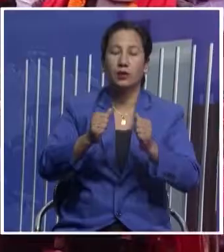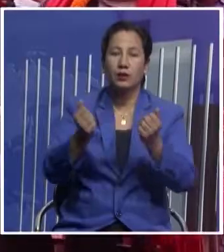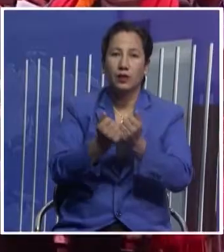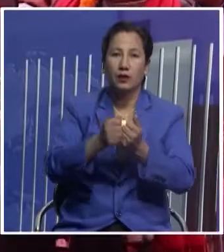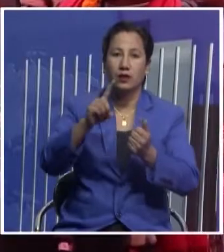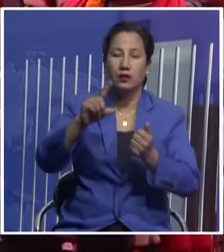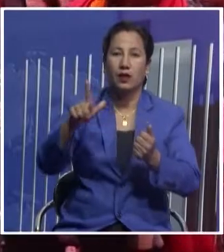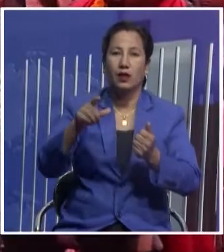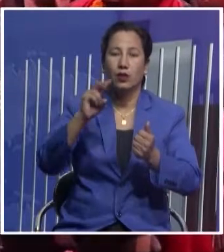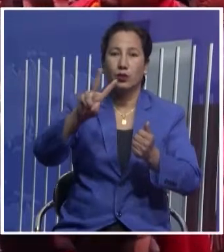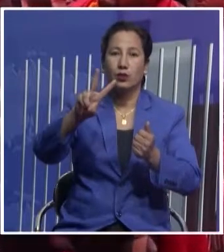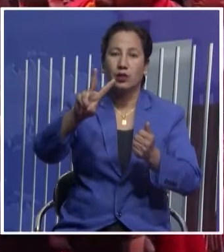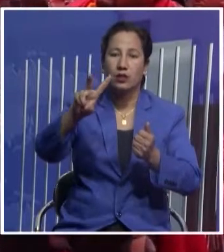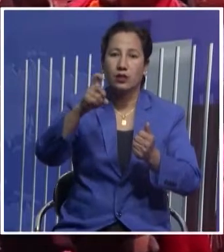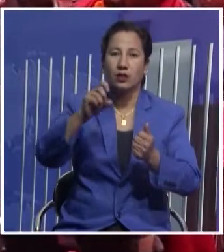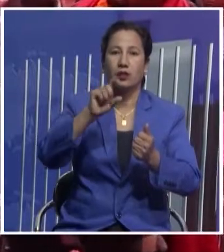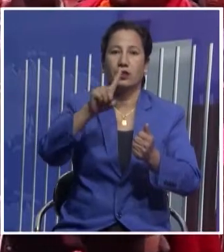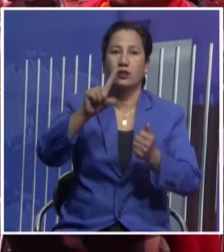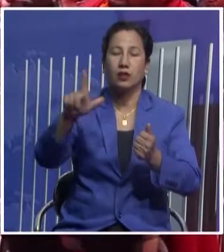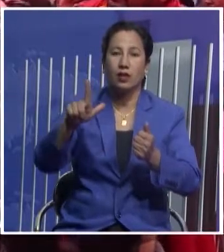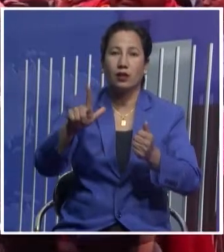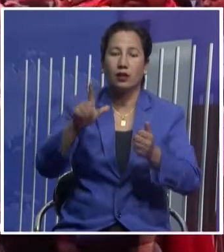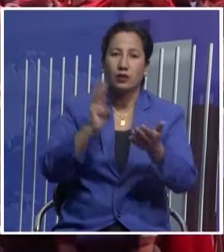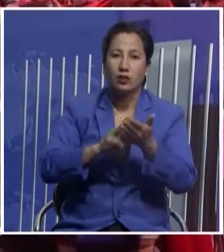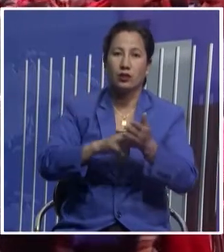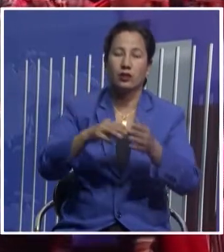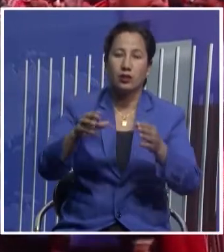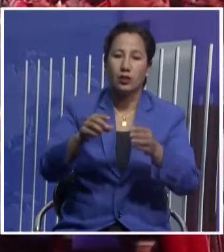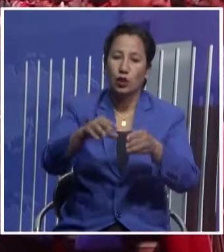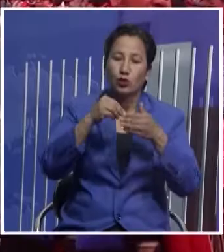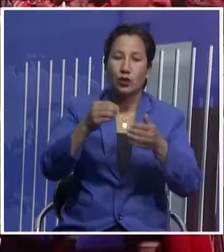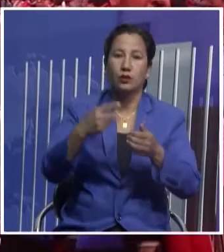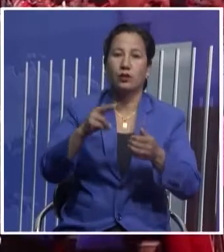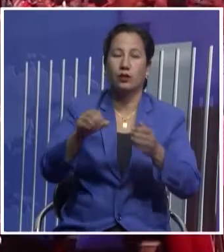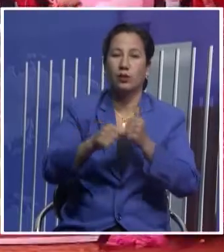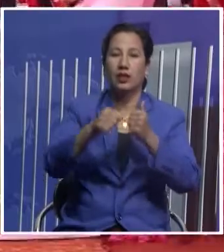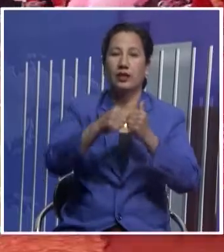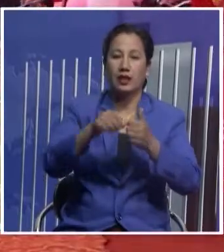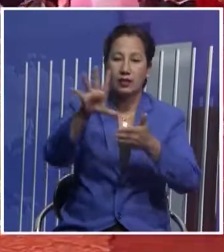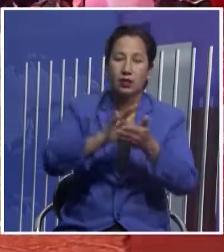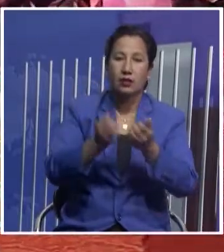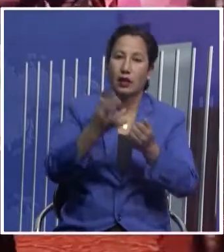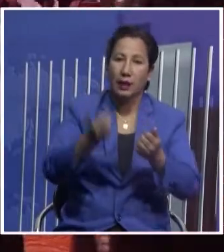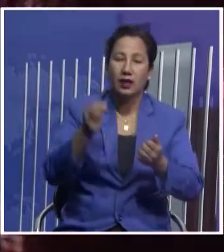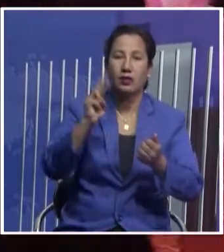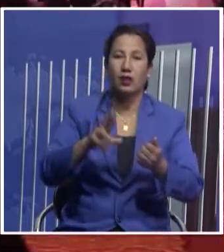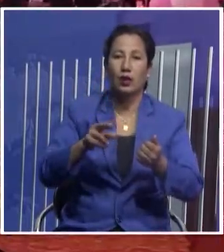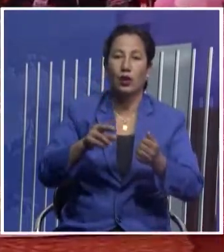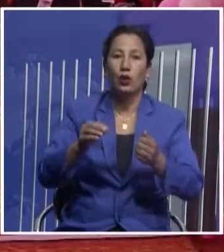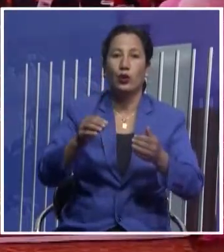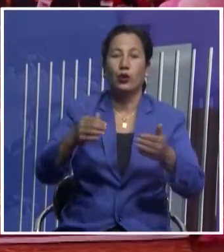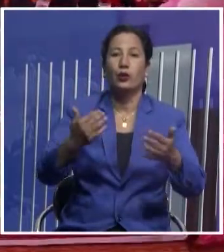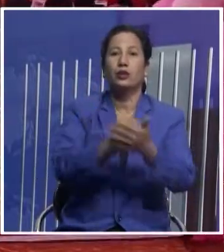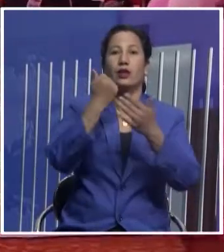सत्रले 217 सदस्यीय प्रदेश कमिटी चयन गरेको हो पदाधिकारी चयन गर्न भने बाँकी रहेको र संघीय